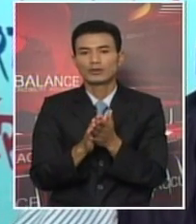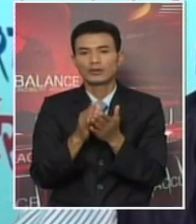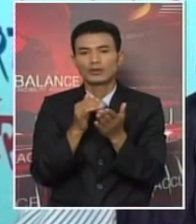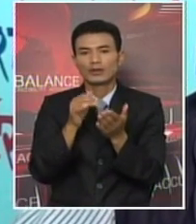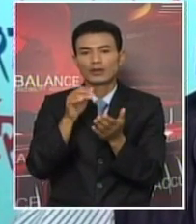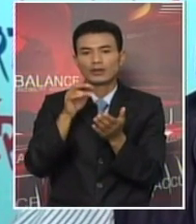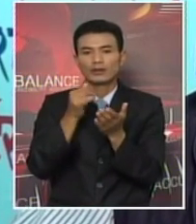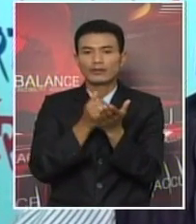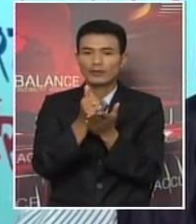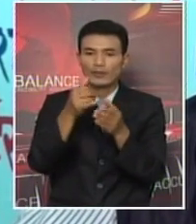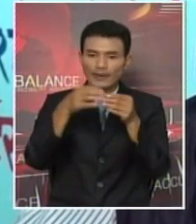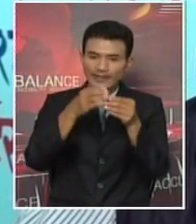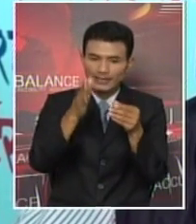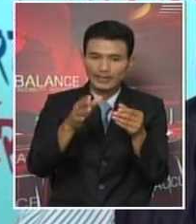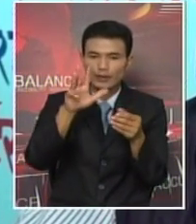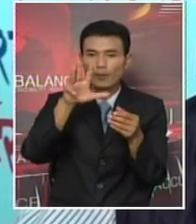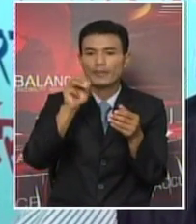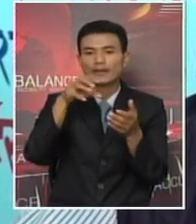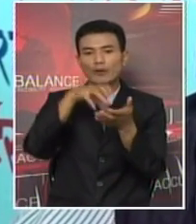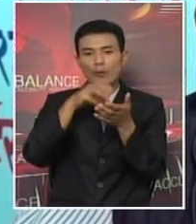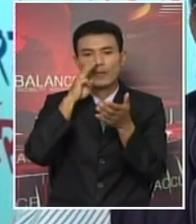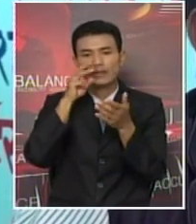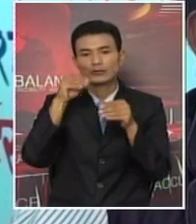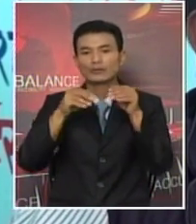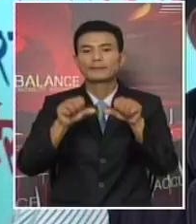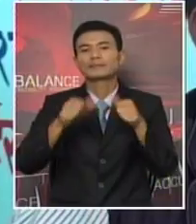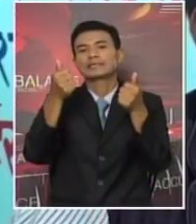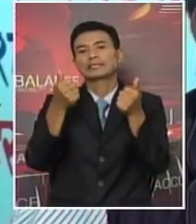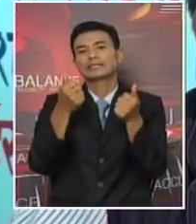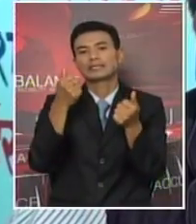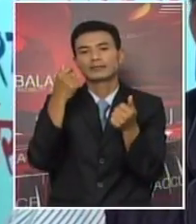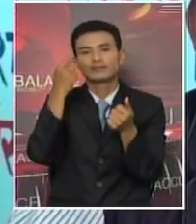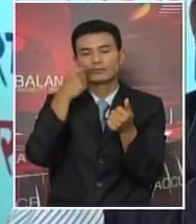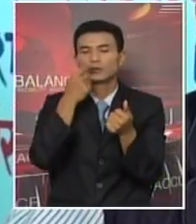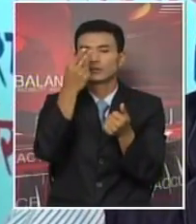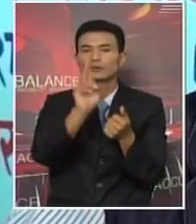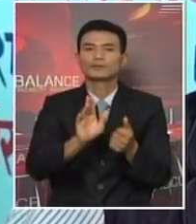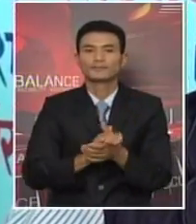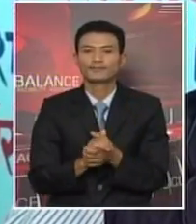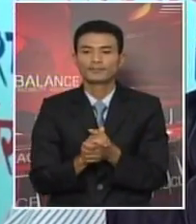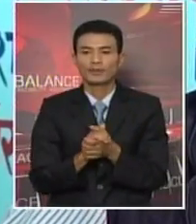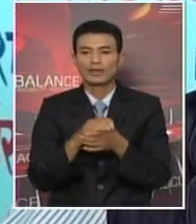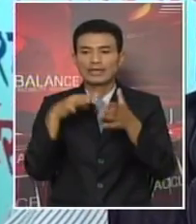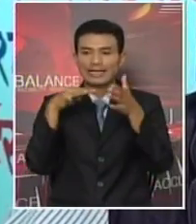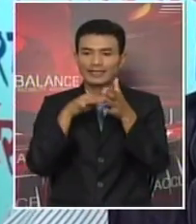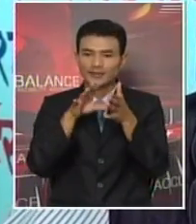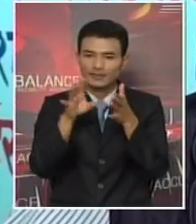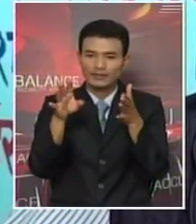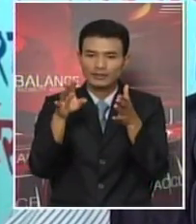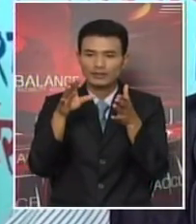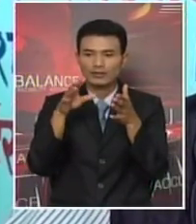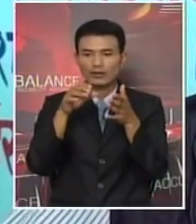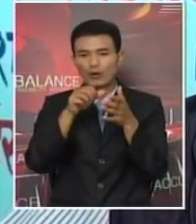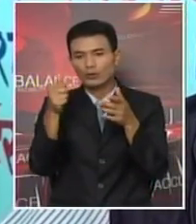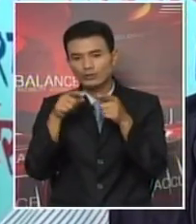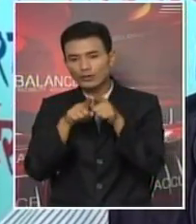90 स्थानमा जित हासिल गर्ने दावी गरेको छ। तालमेलको सन्दर्भमा यहीँबाट केन्द्रबाटै हामीले कसैसँग